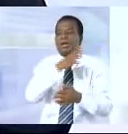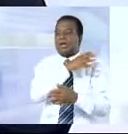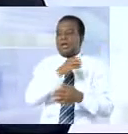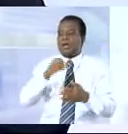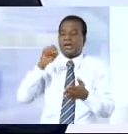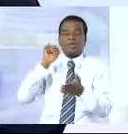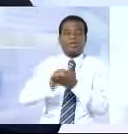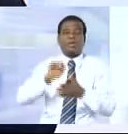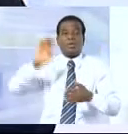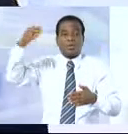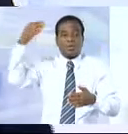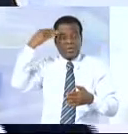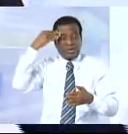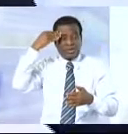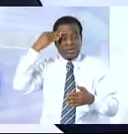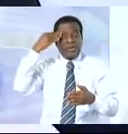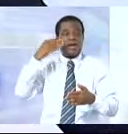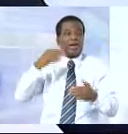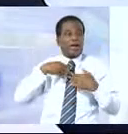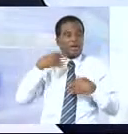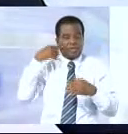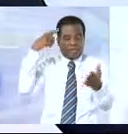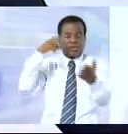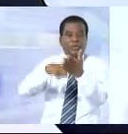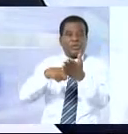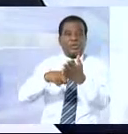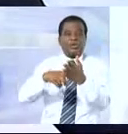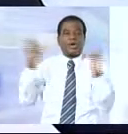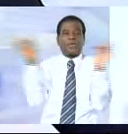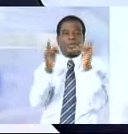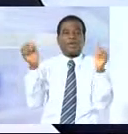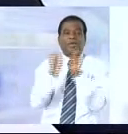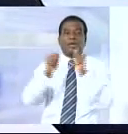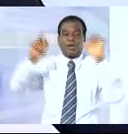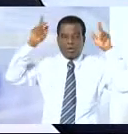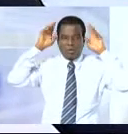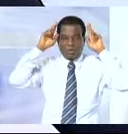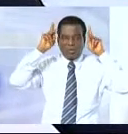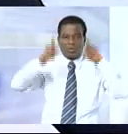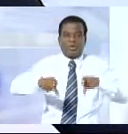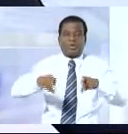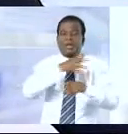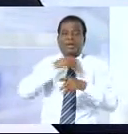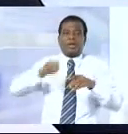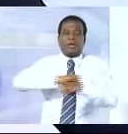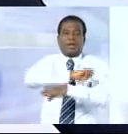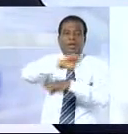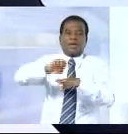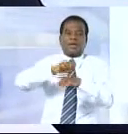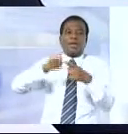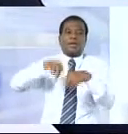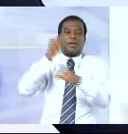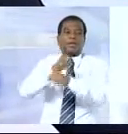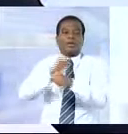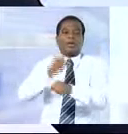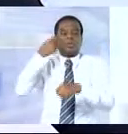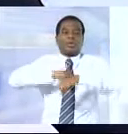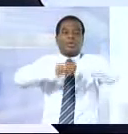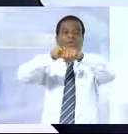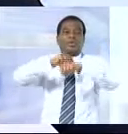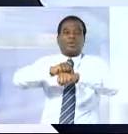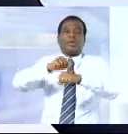sous tutelle du ministère, le ministre a pris contact avec le personnel de la Sceau des Forts et s'est engagé à travailler pour la protection